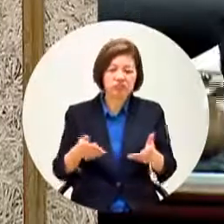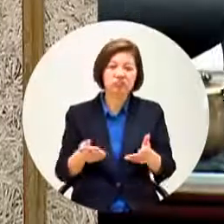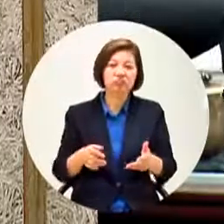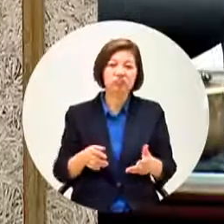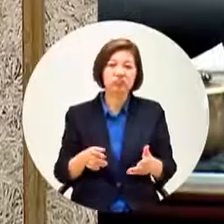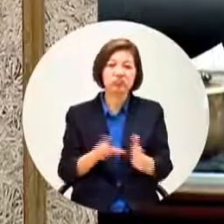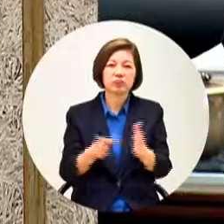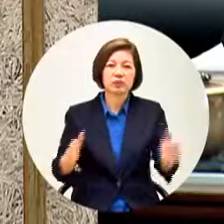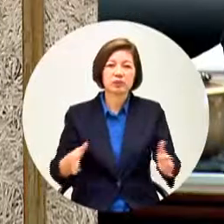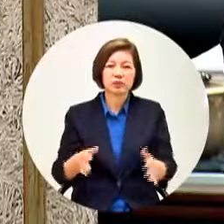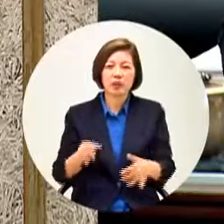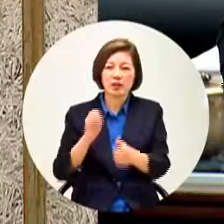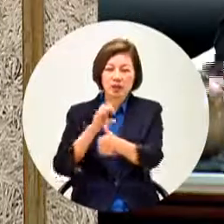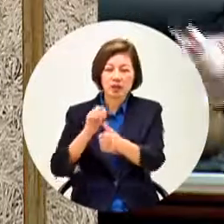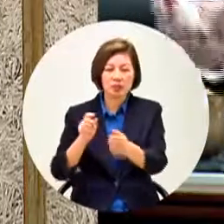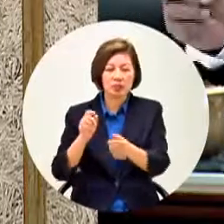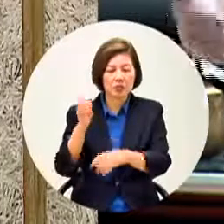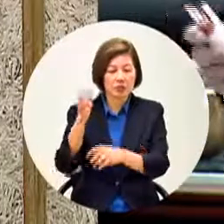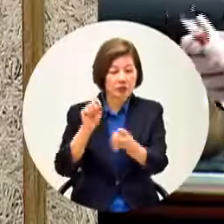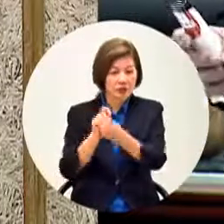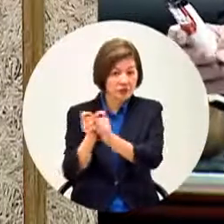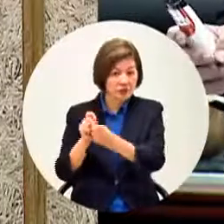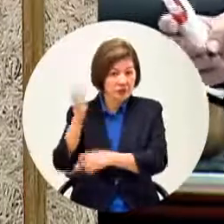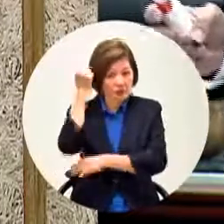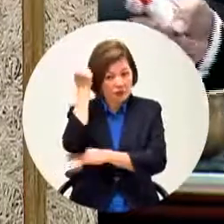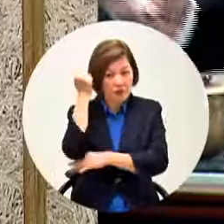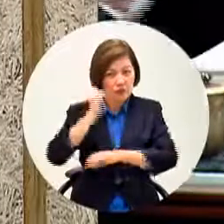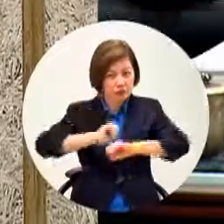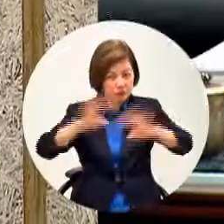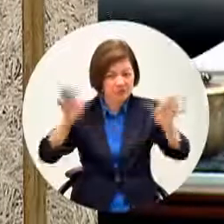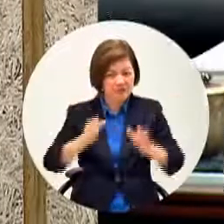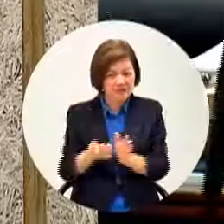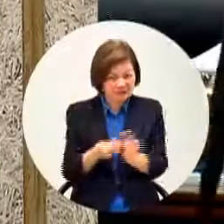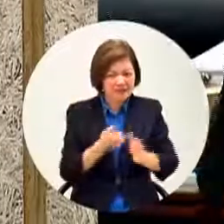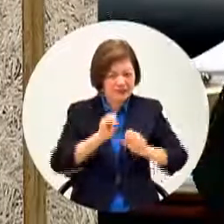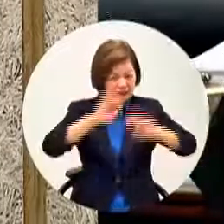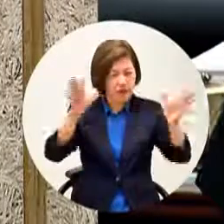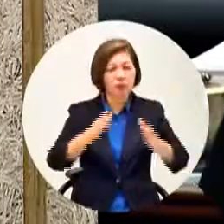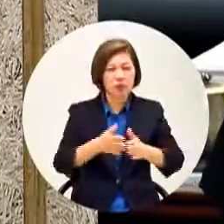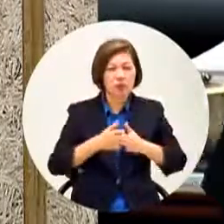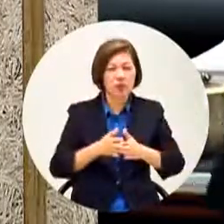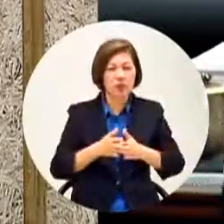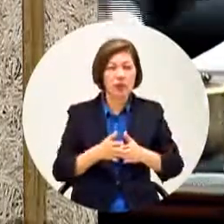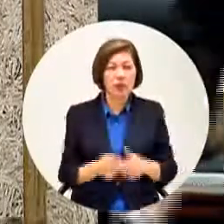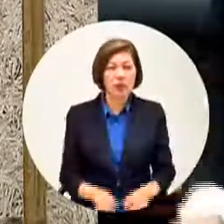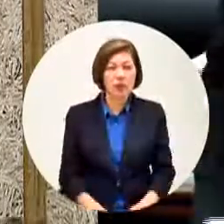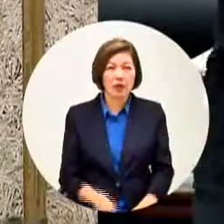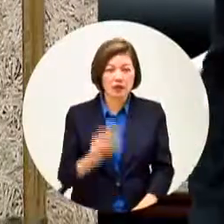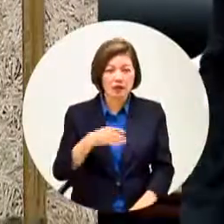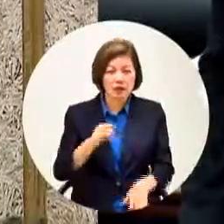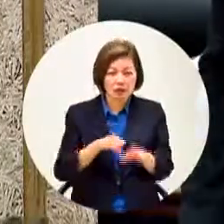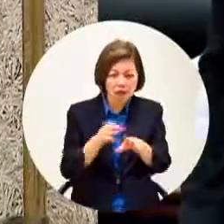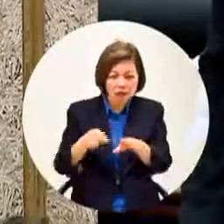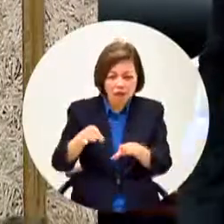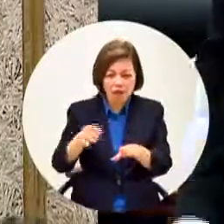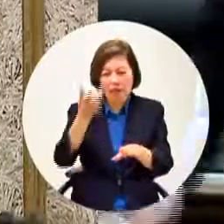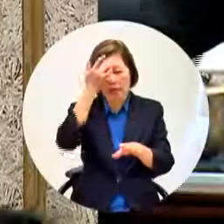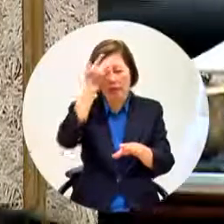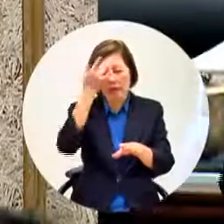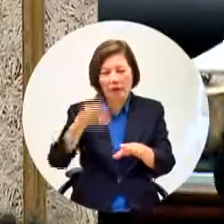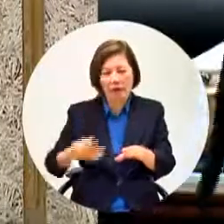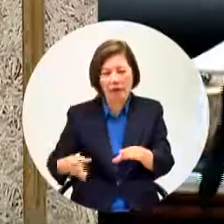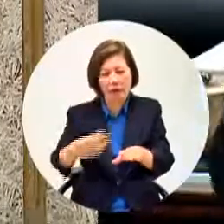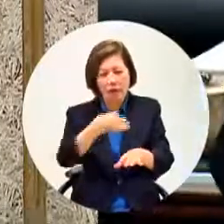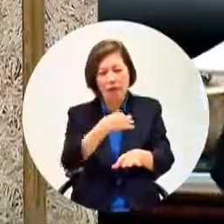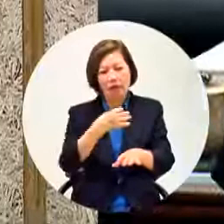哦，用路人知影，哦啊提早公告，啊卖施工。你开气口要搁洗头，真啊歹洗头个啦。 好。 哦，啊，